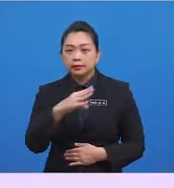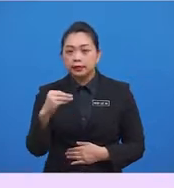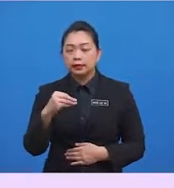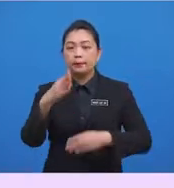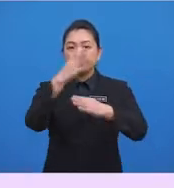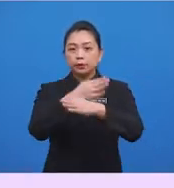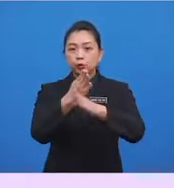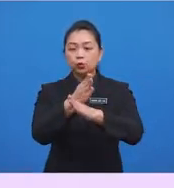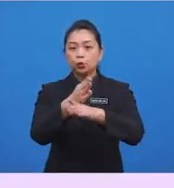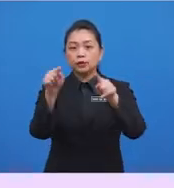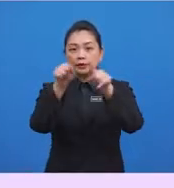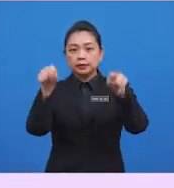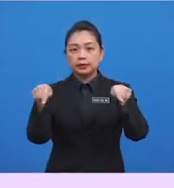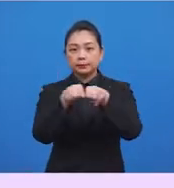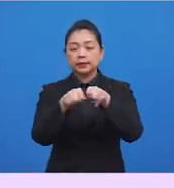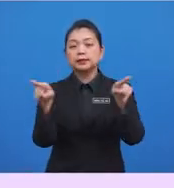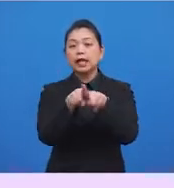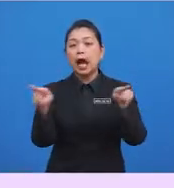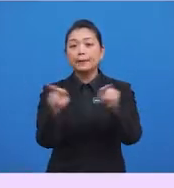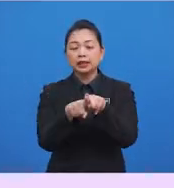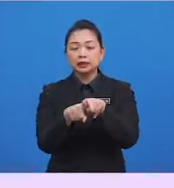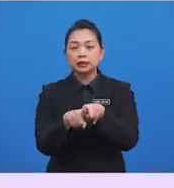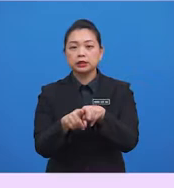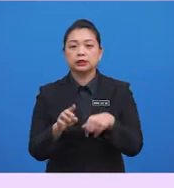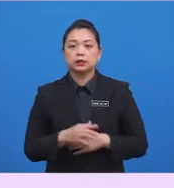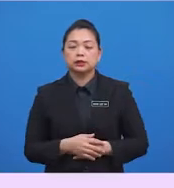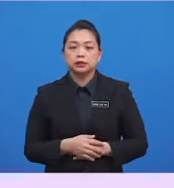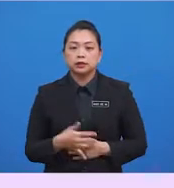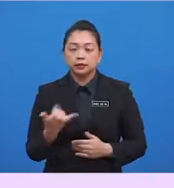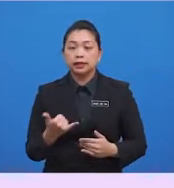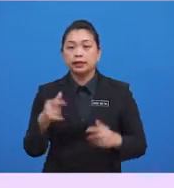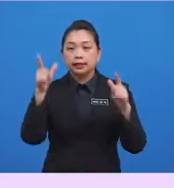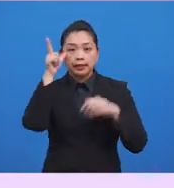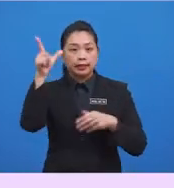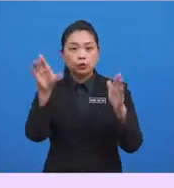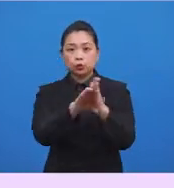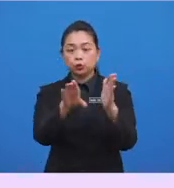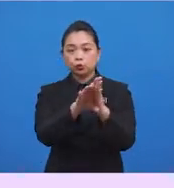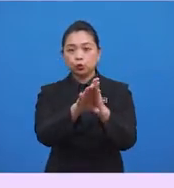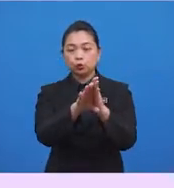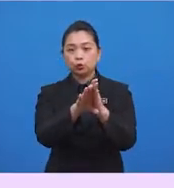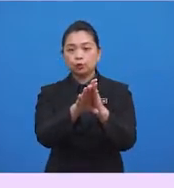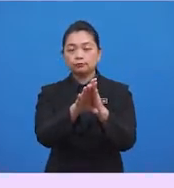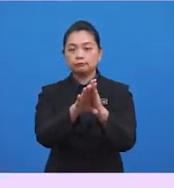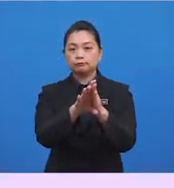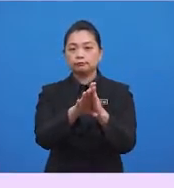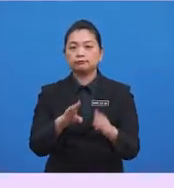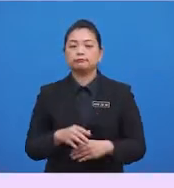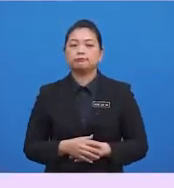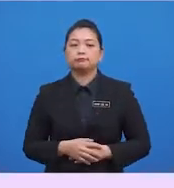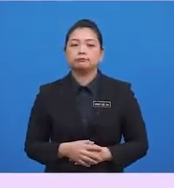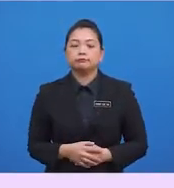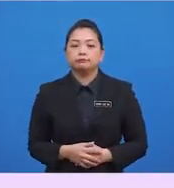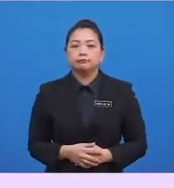berbentuk segi empat sama. Mari kita lihat contoh bentangan kubus ini.